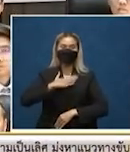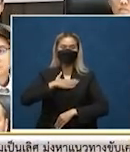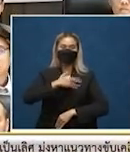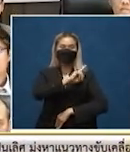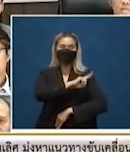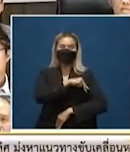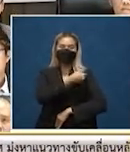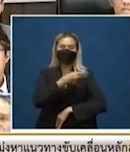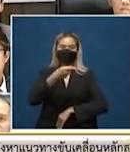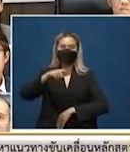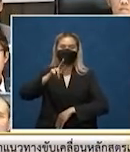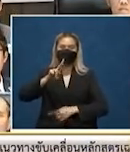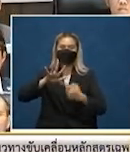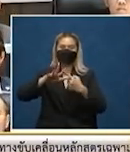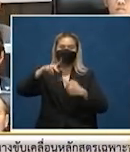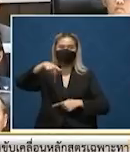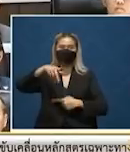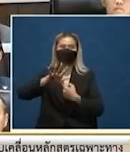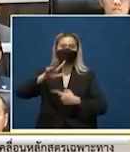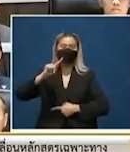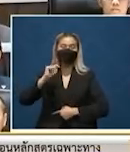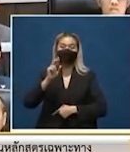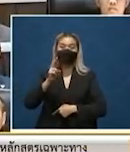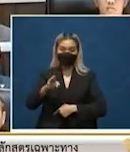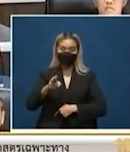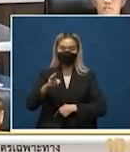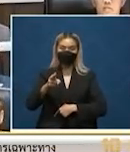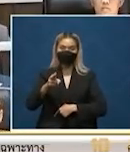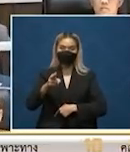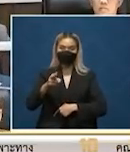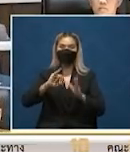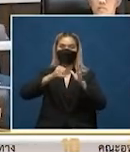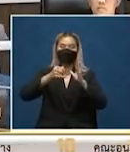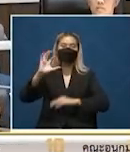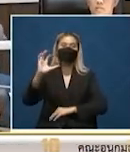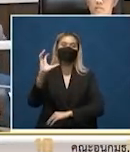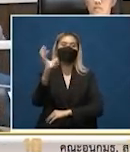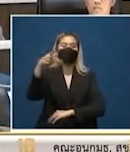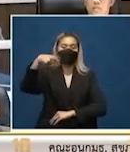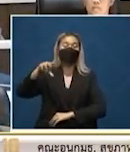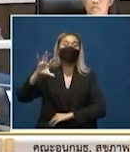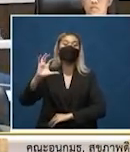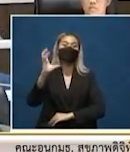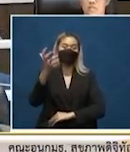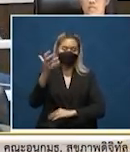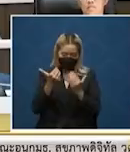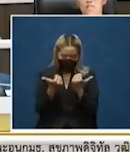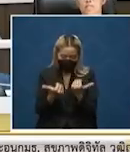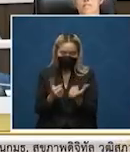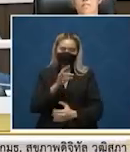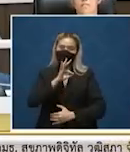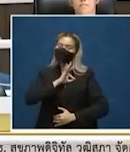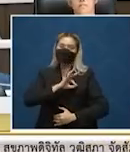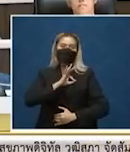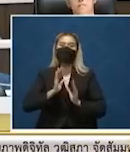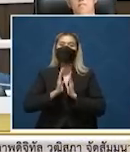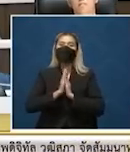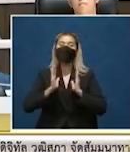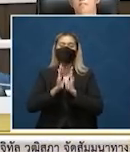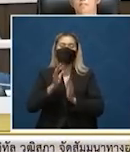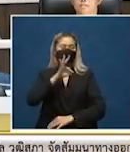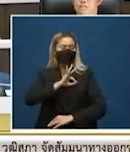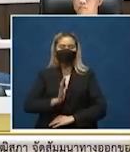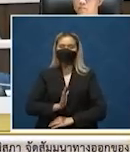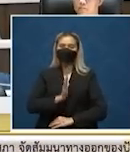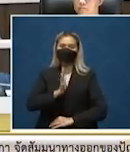อ้าแต่คราวนี้พอไปดูในกระแสข่าวมีรายงานจากไทยโพสต์ค่ะภูมิใจไทยบอกว่าเขาก็ 71เสียงของเขา